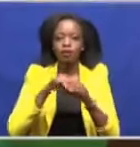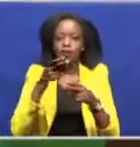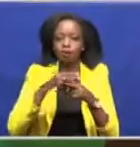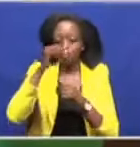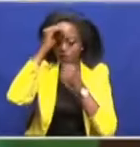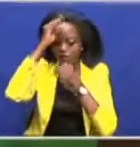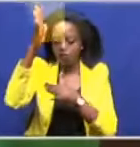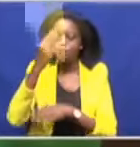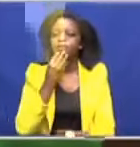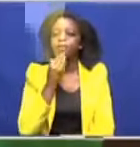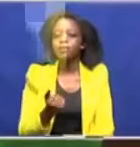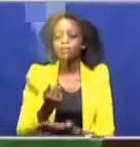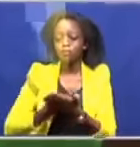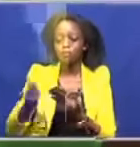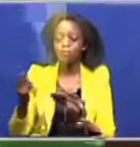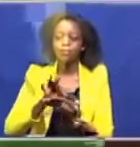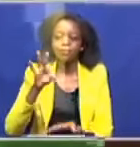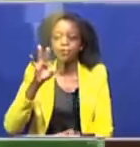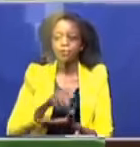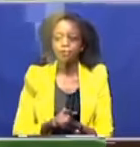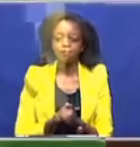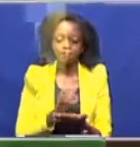na la Mwana na Roho Mtakatifu.